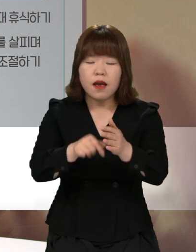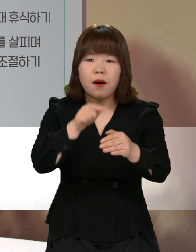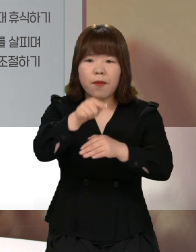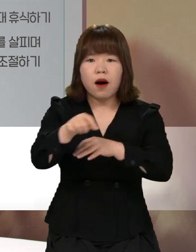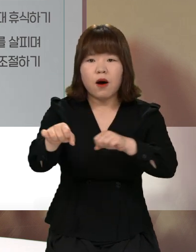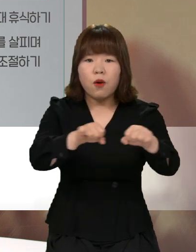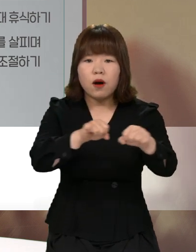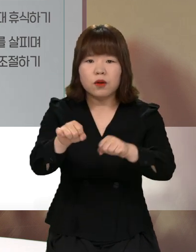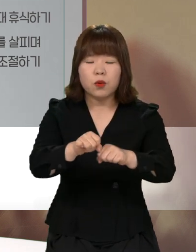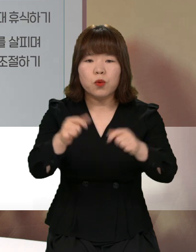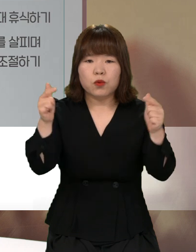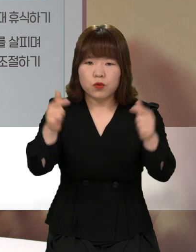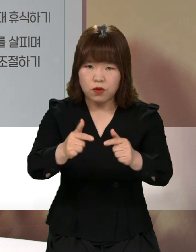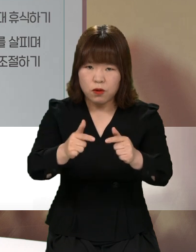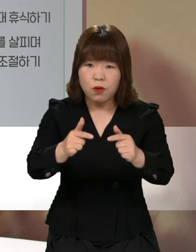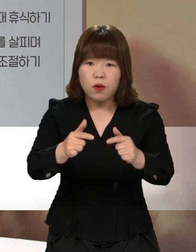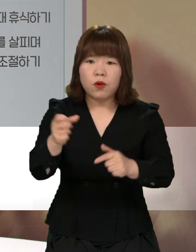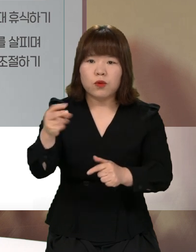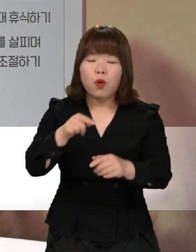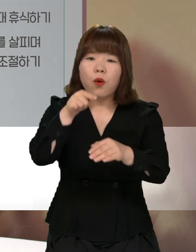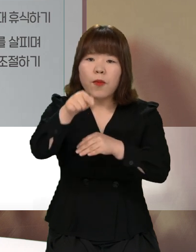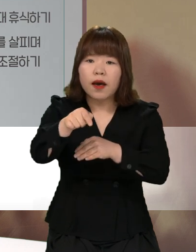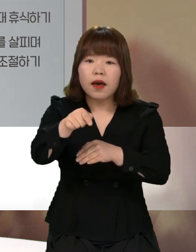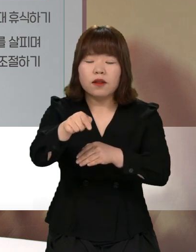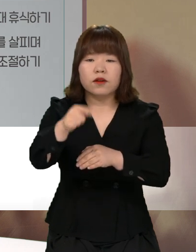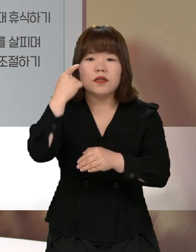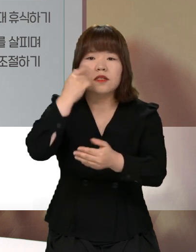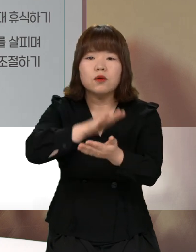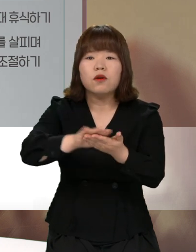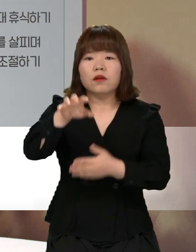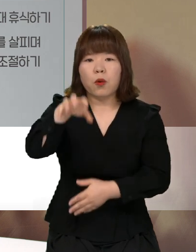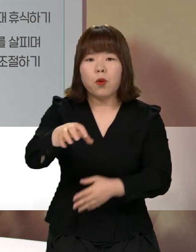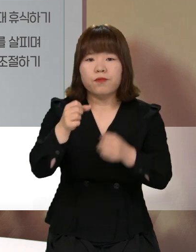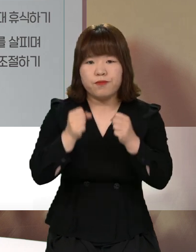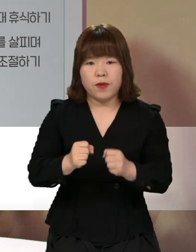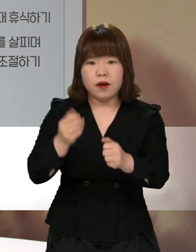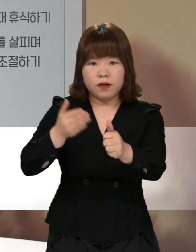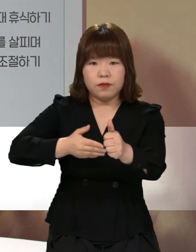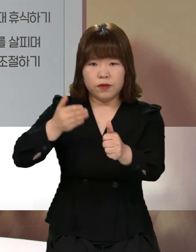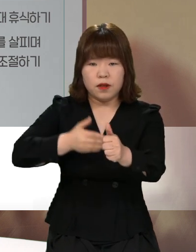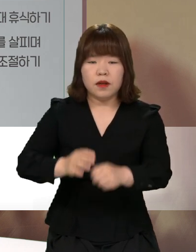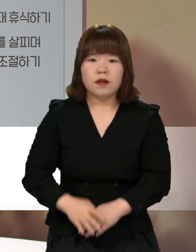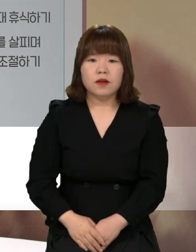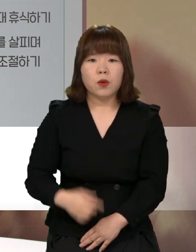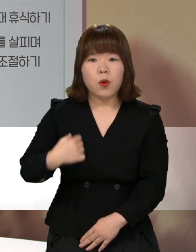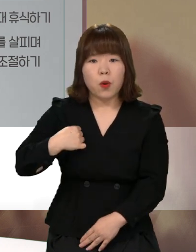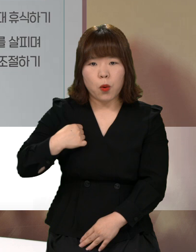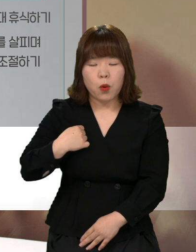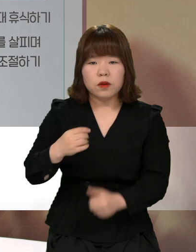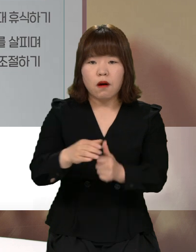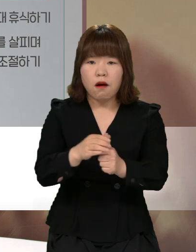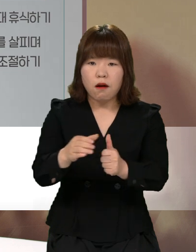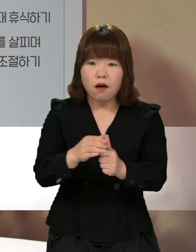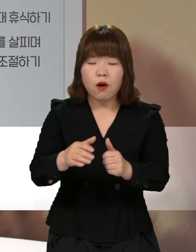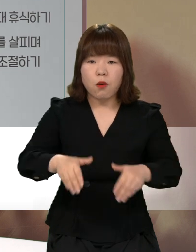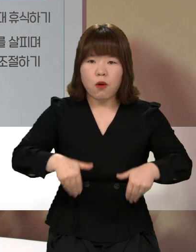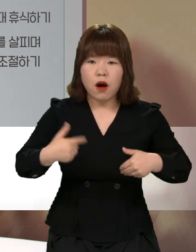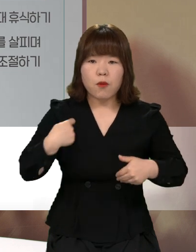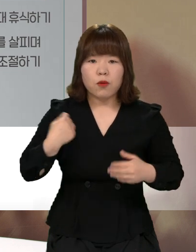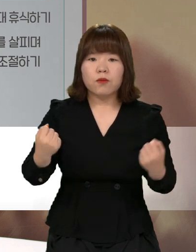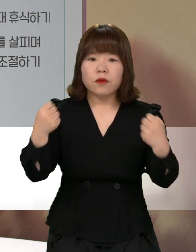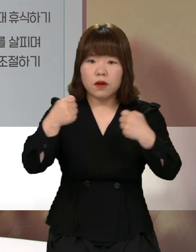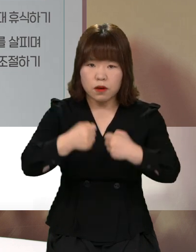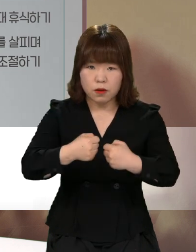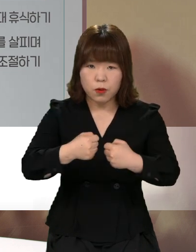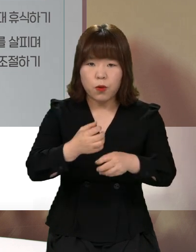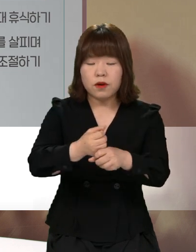한낮에는 가급적 바깥 활동을 자제하시고 야외에서는 시원한 곳에 머무르 합니다 외출하신면 헐렁하고